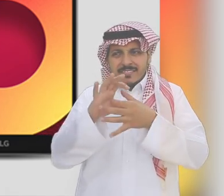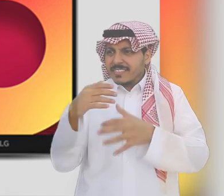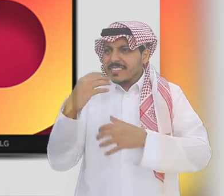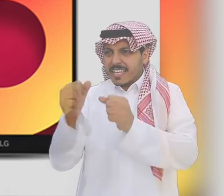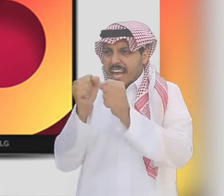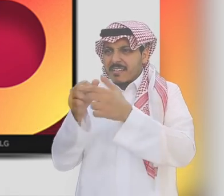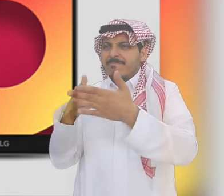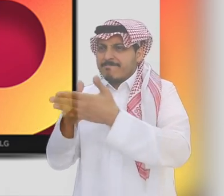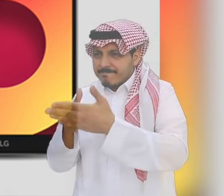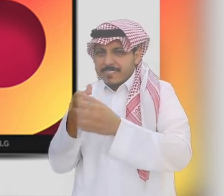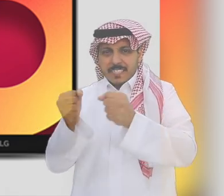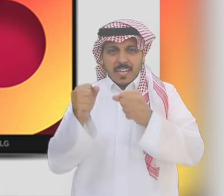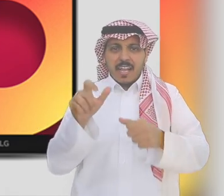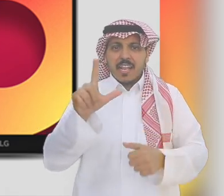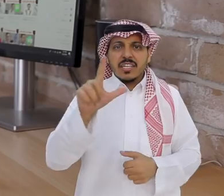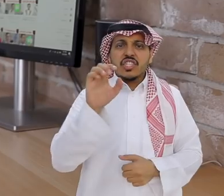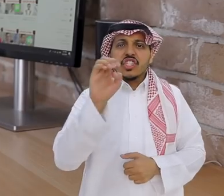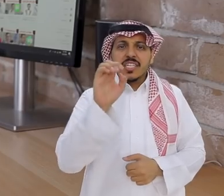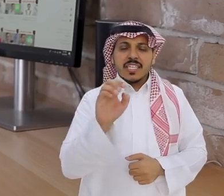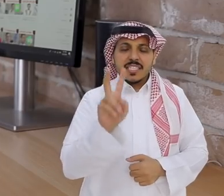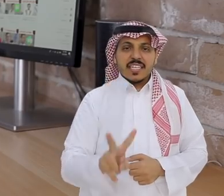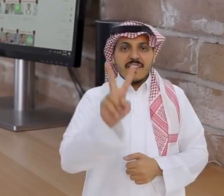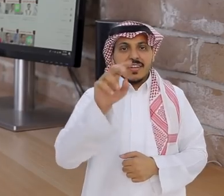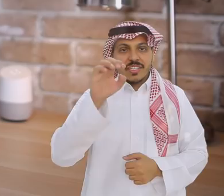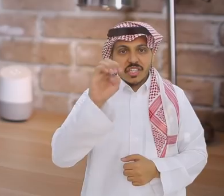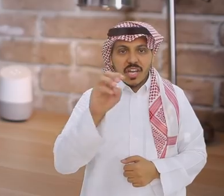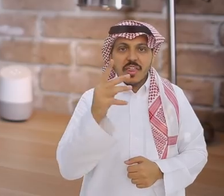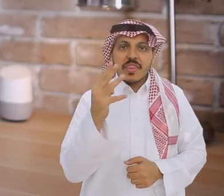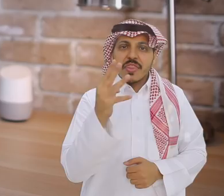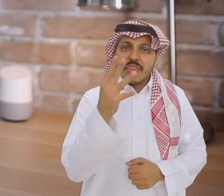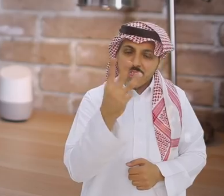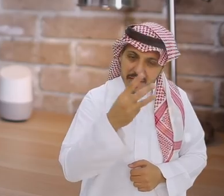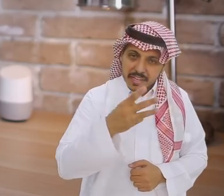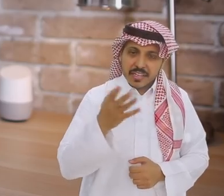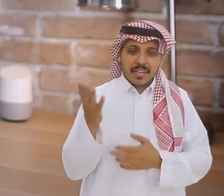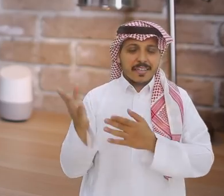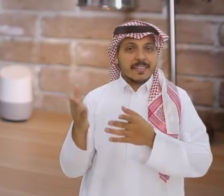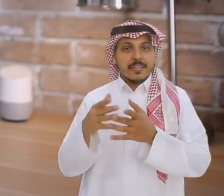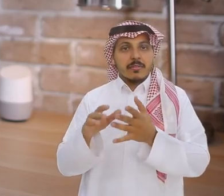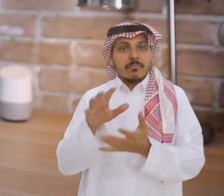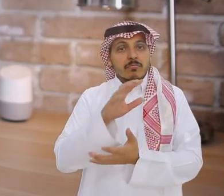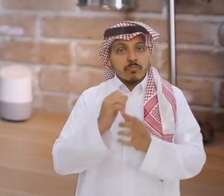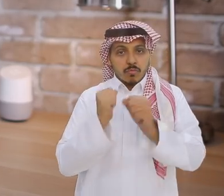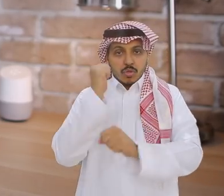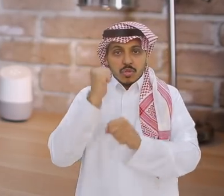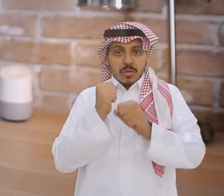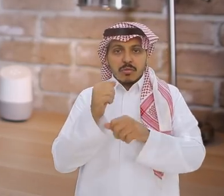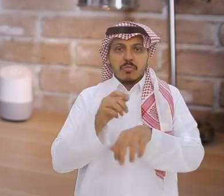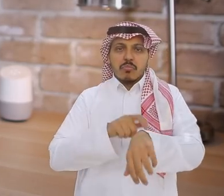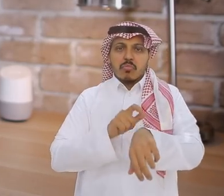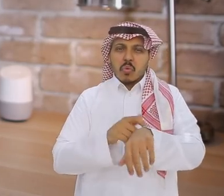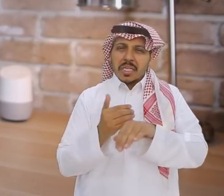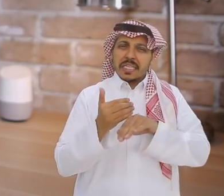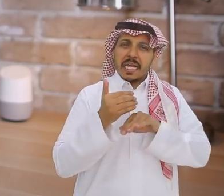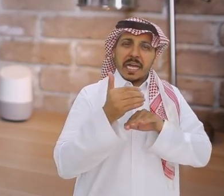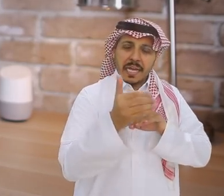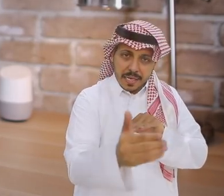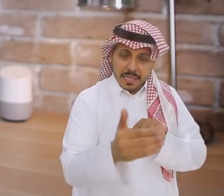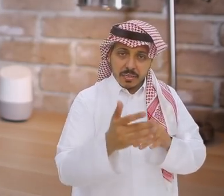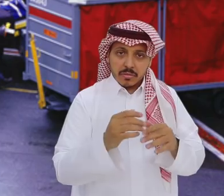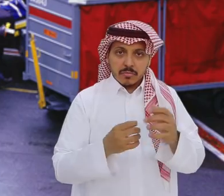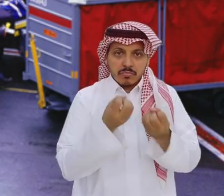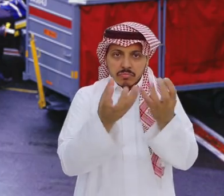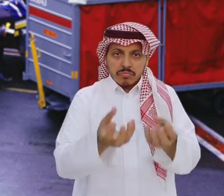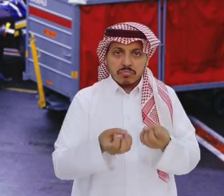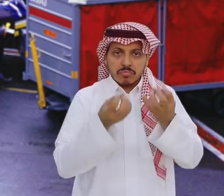ما هي ضابطة معاهم، لا في الجي 7 لا في الجي 30 مو ضابطة معاهم، فمصنعهم الجديد يمكن تتأخر وتيرة الإنتاج فيه، فما